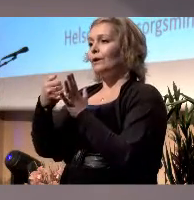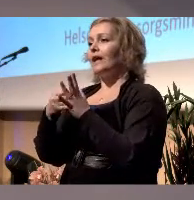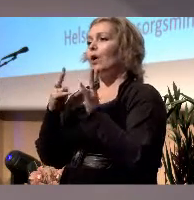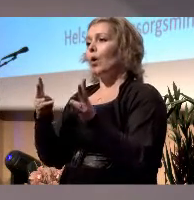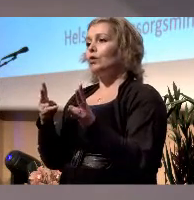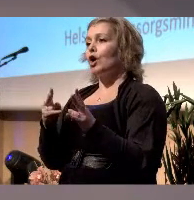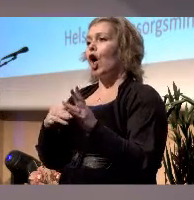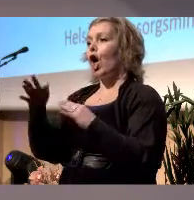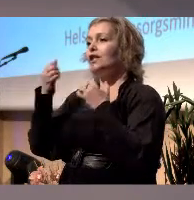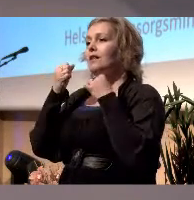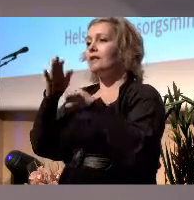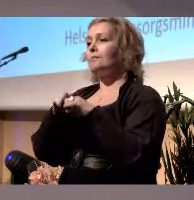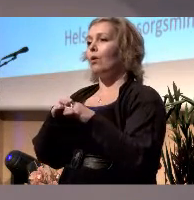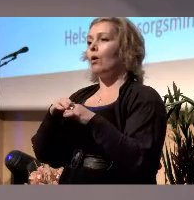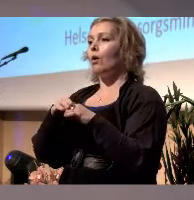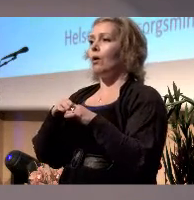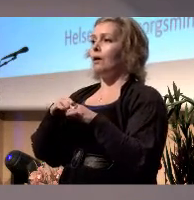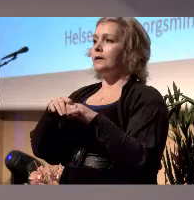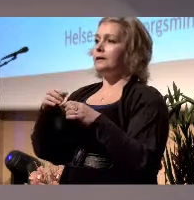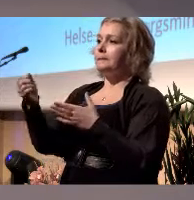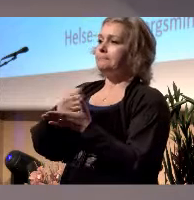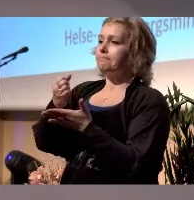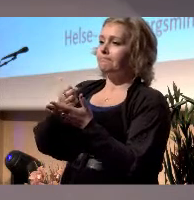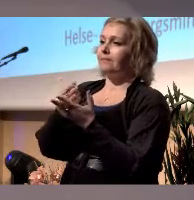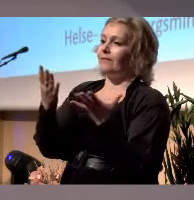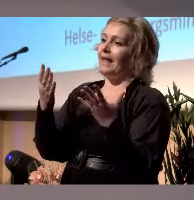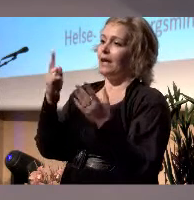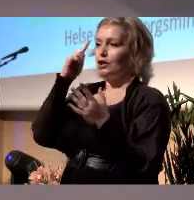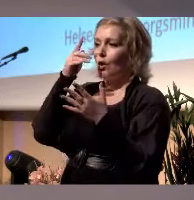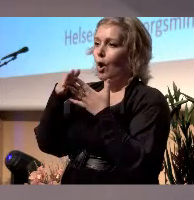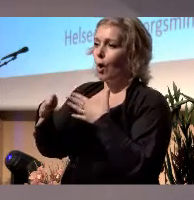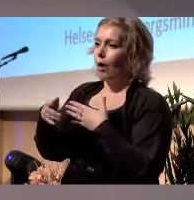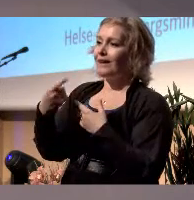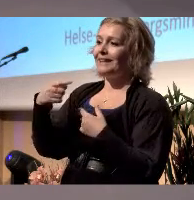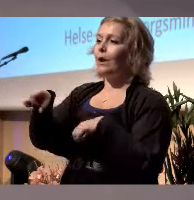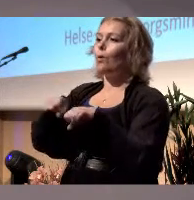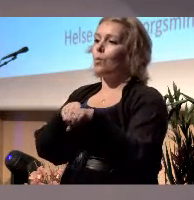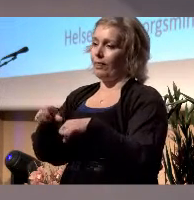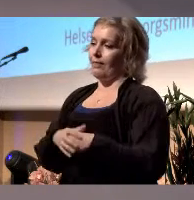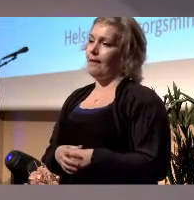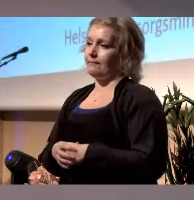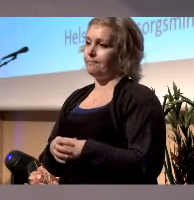også økt satsing på å rekruttere flere psykologer til kommunene.